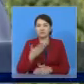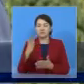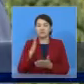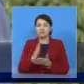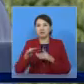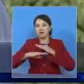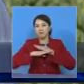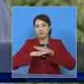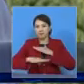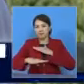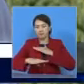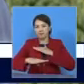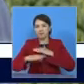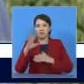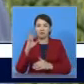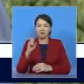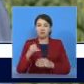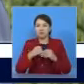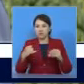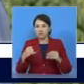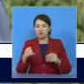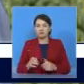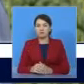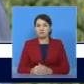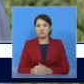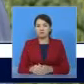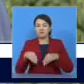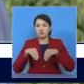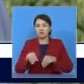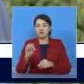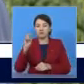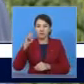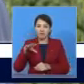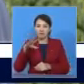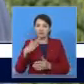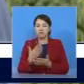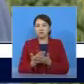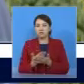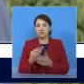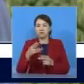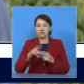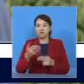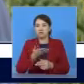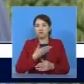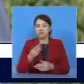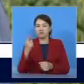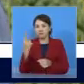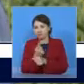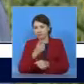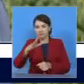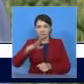на поле 500 гектар, посаженный подсолнечник. Это мы сеем первый раз